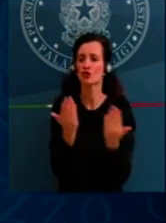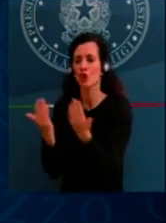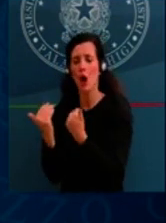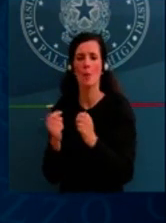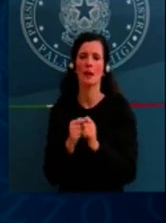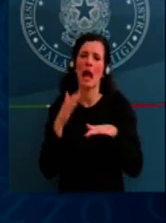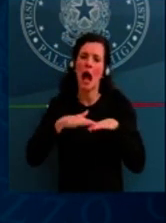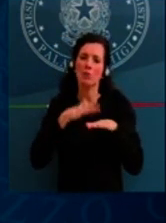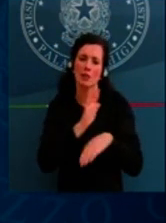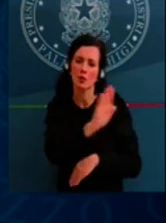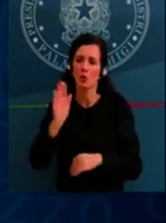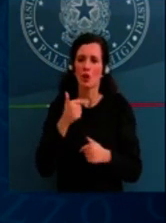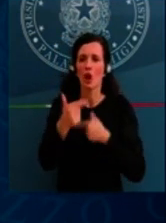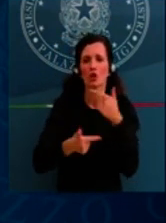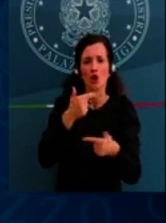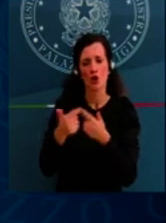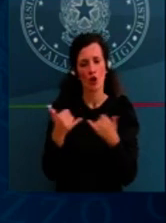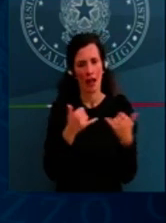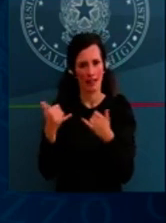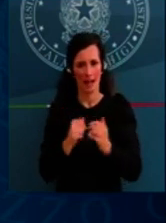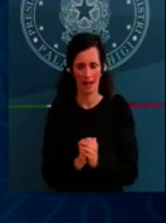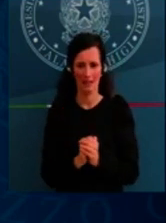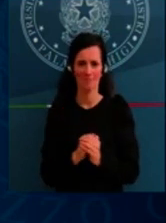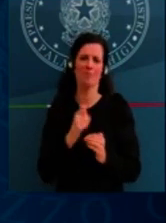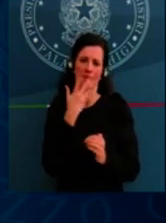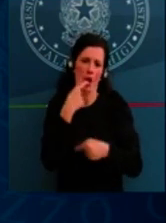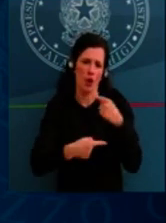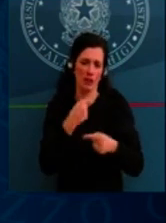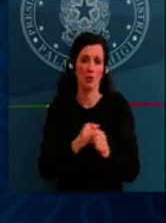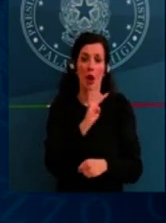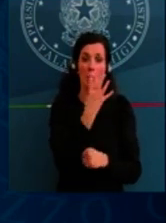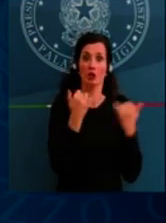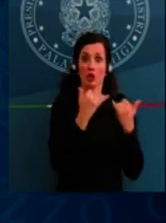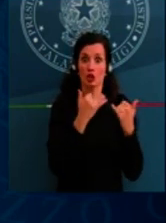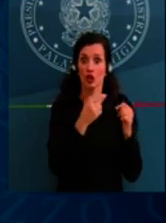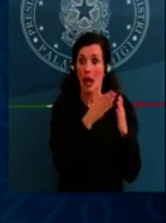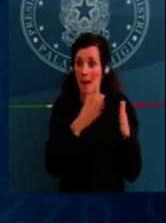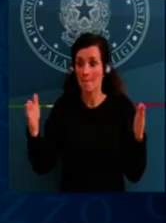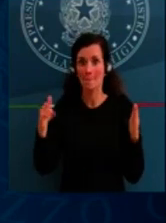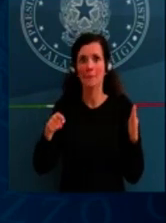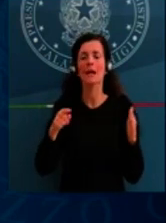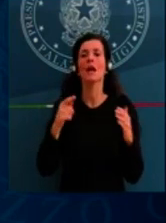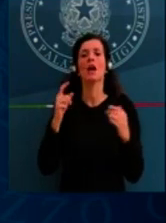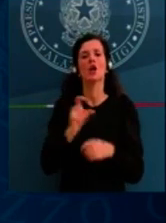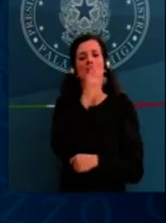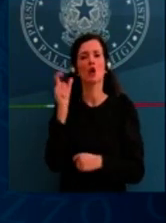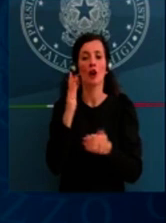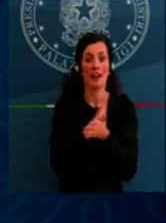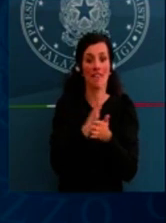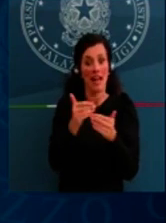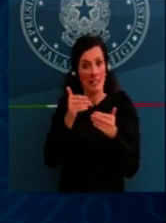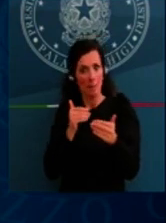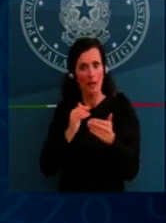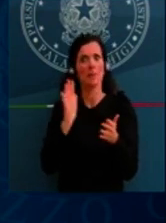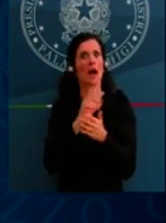centri commerciali saranno però aperti solo alimentari farmacie parafarmacie sanitari tabacchi edicole e